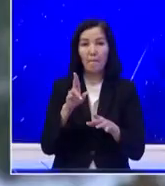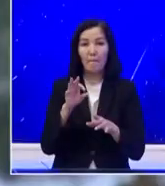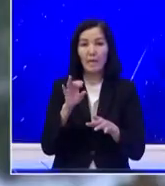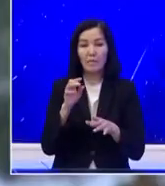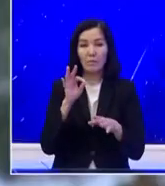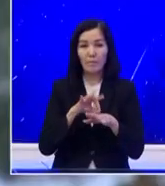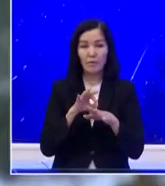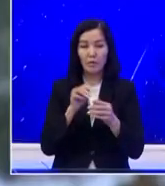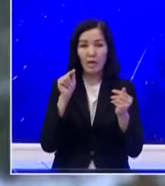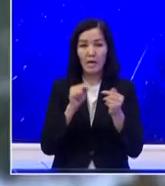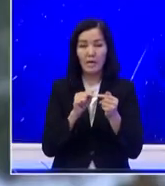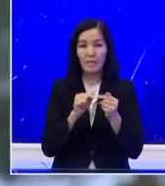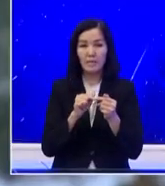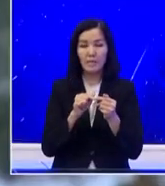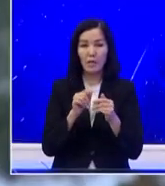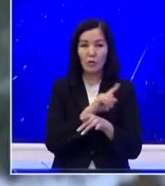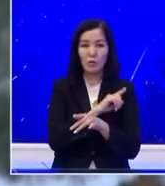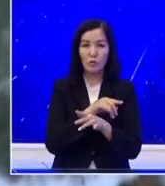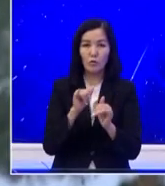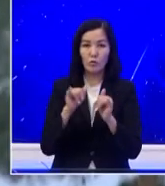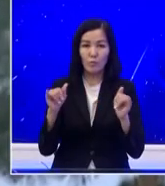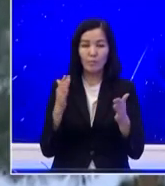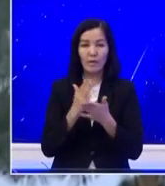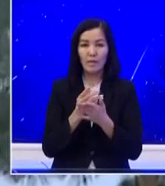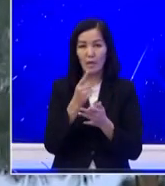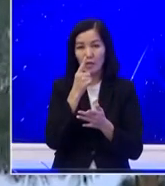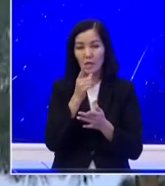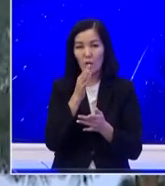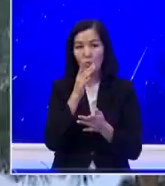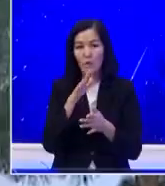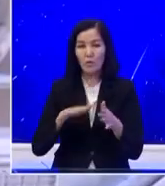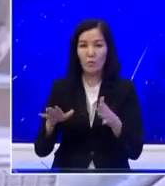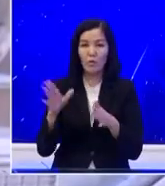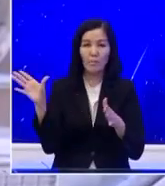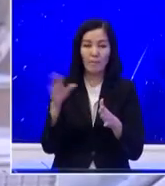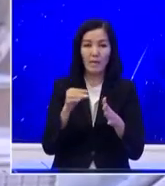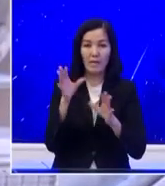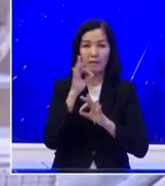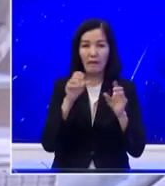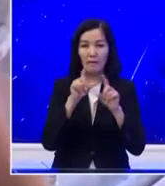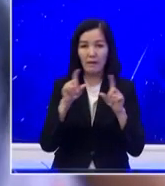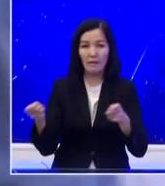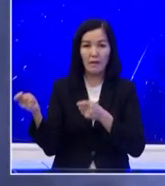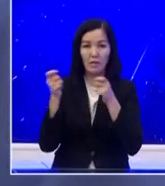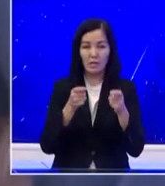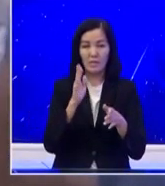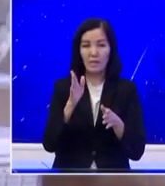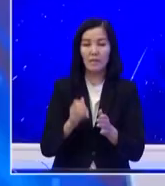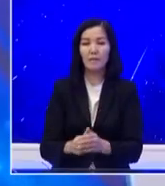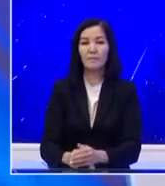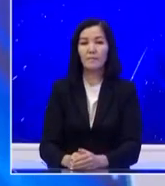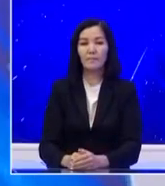қарсы дәрілерге сұраныс күшейіп барады. Препараттар жақын арада өңірдегі барлық дәріханаларға жеткізіледі, дейді